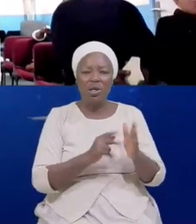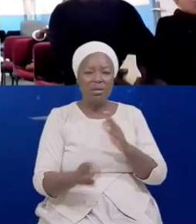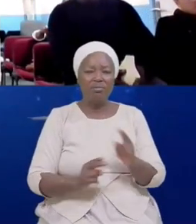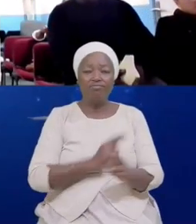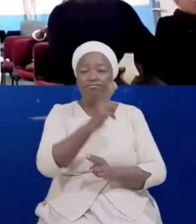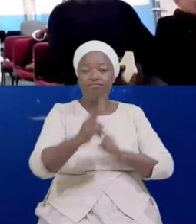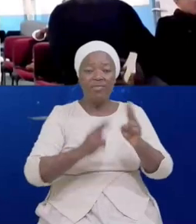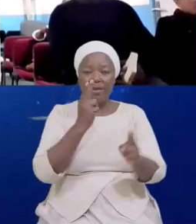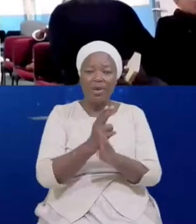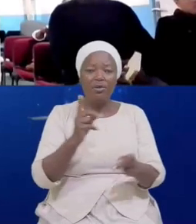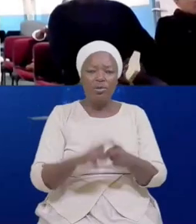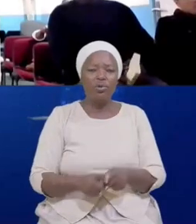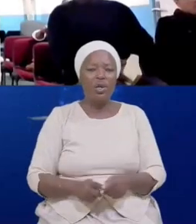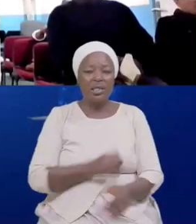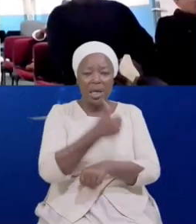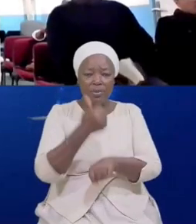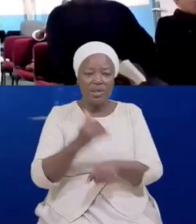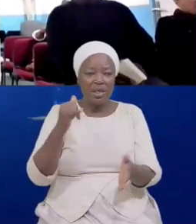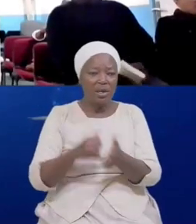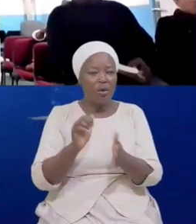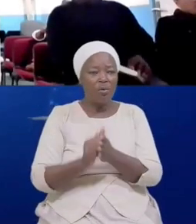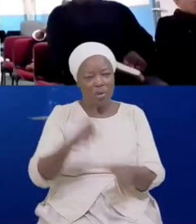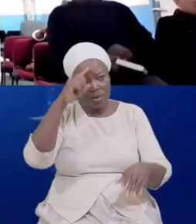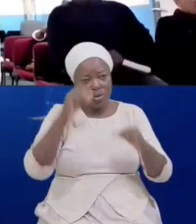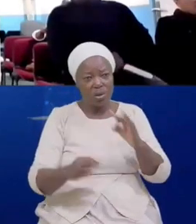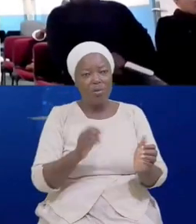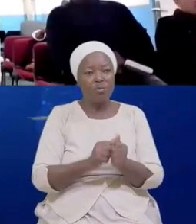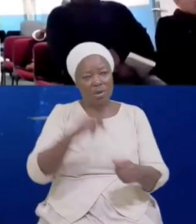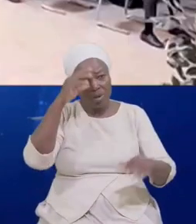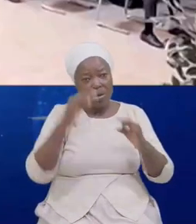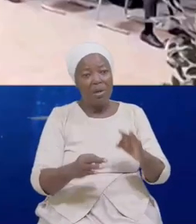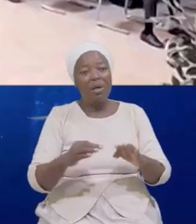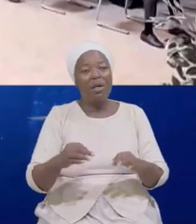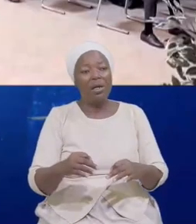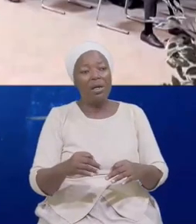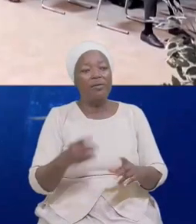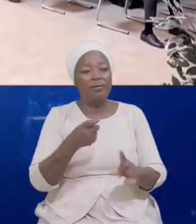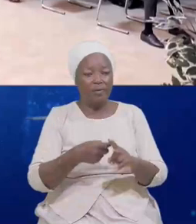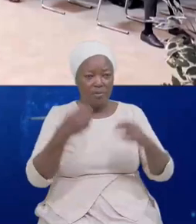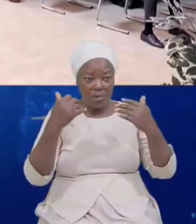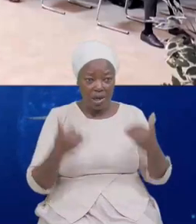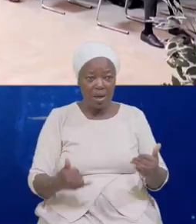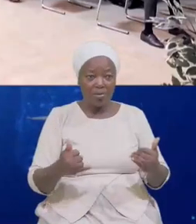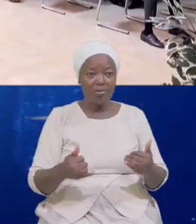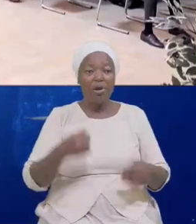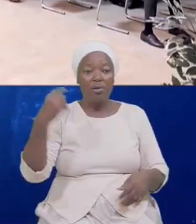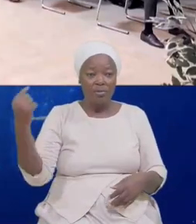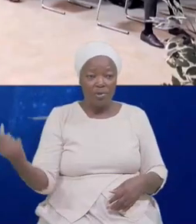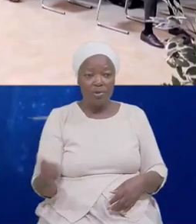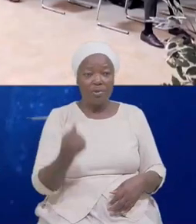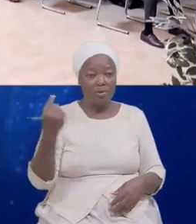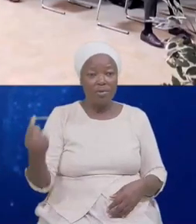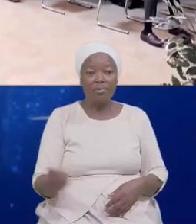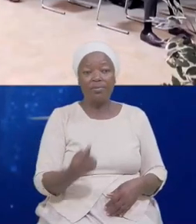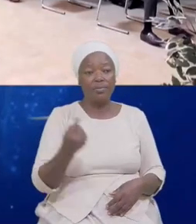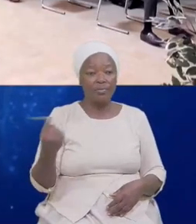affermir l'univers, et soutenir par le droit et par la justice dès maintenant et à toujours. Voilà ce que fera le